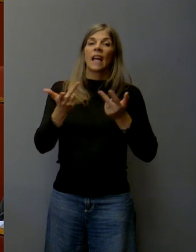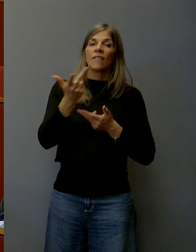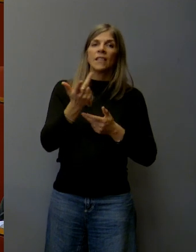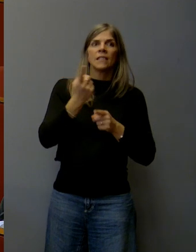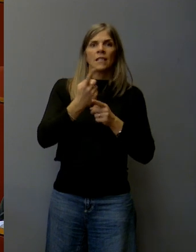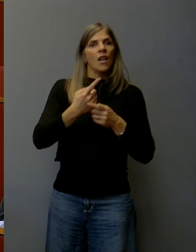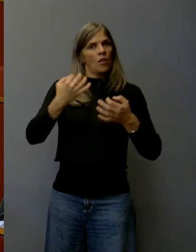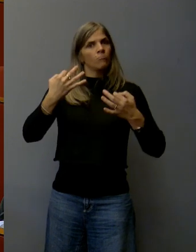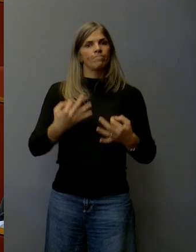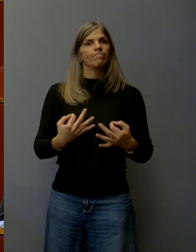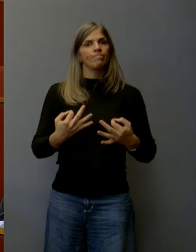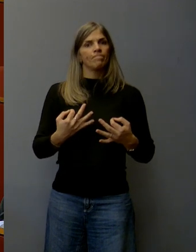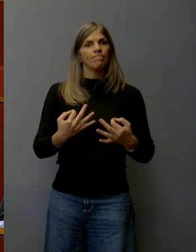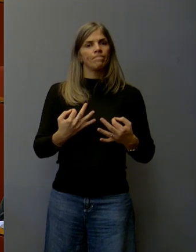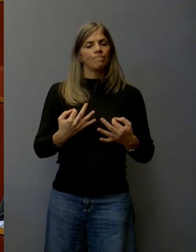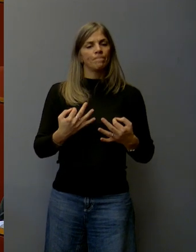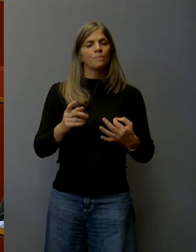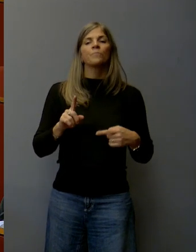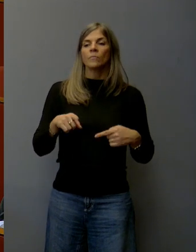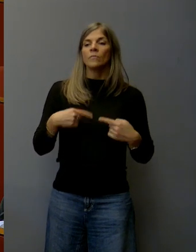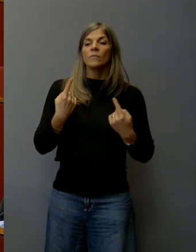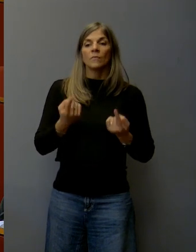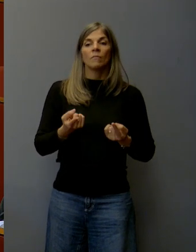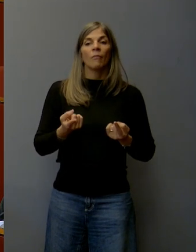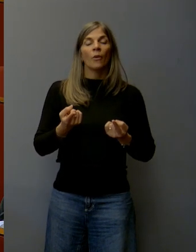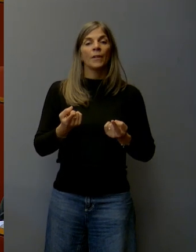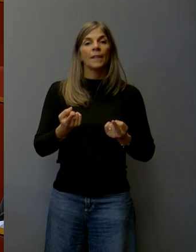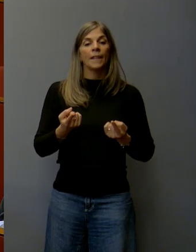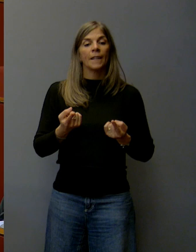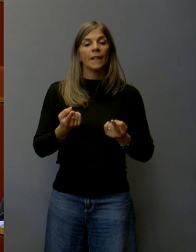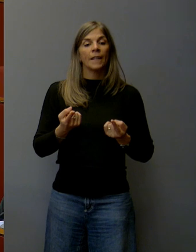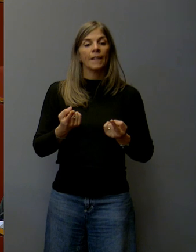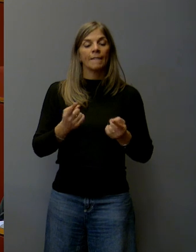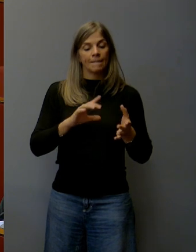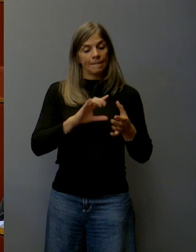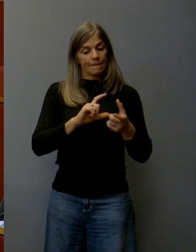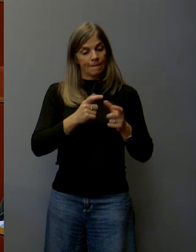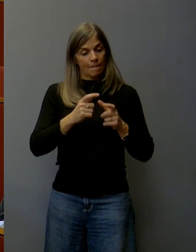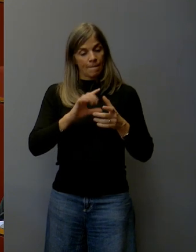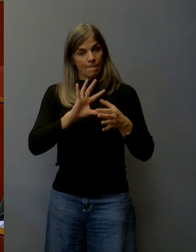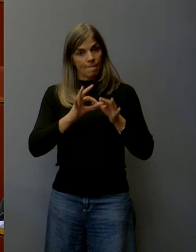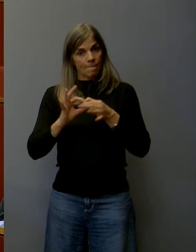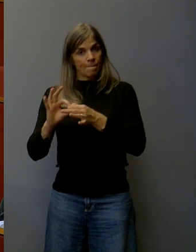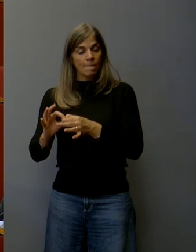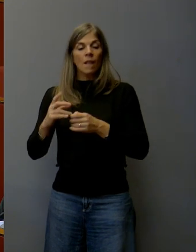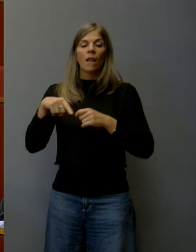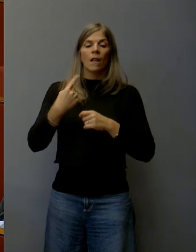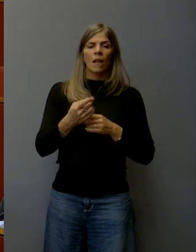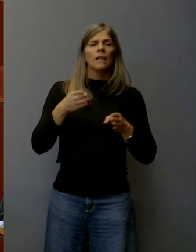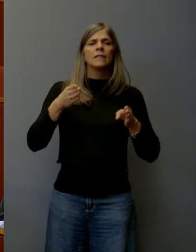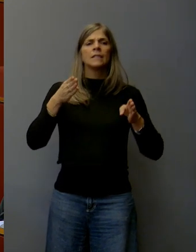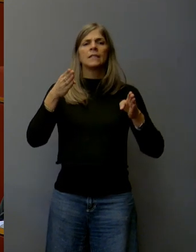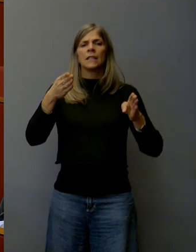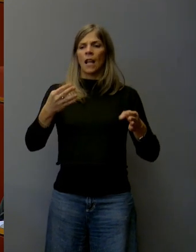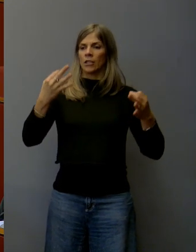dignitosi poi tutto questo si riverbera anche sulla dignitosità delle strade sulla